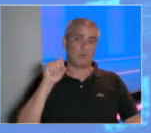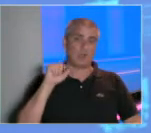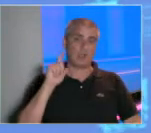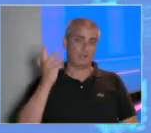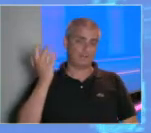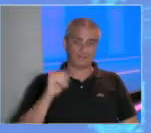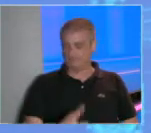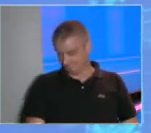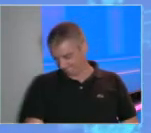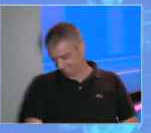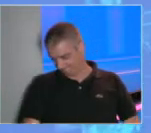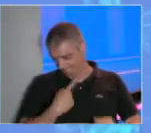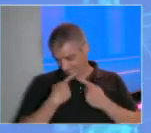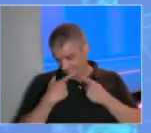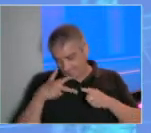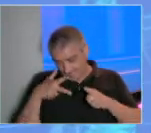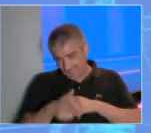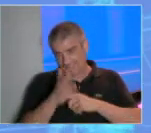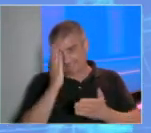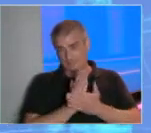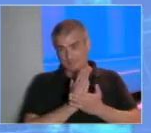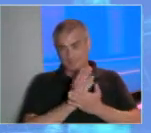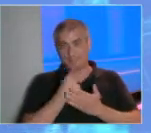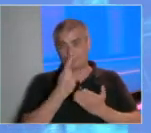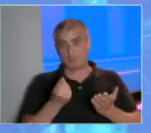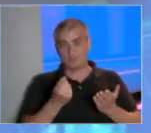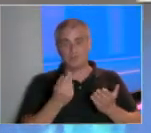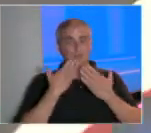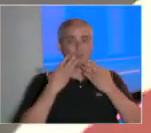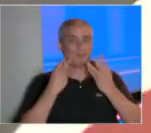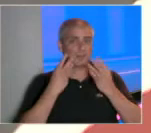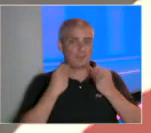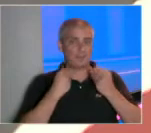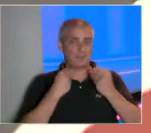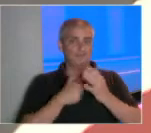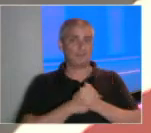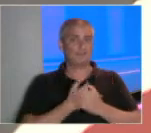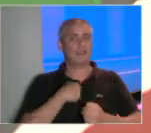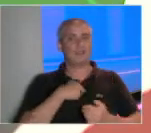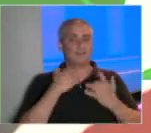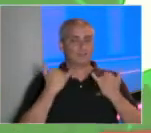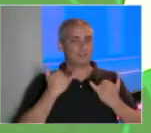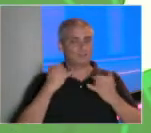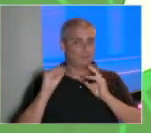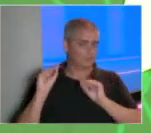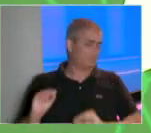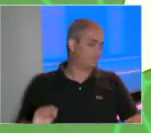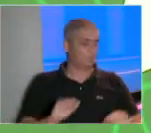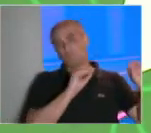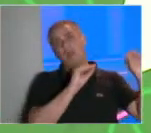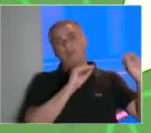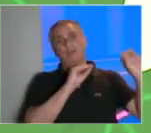דנה. השיחה נקטעה באיבה, צריך לומר, אבל שוב, אנחנו מודים לך, תודה רבה שהיית איתנו. אנחנו עכשיו עושים את הקפיצה